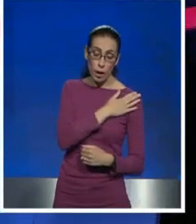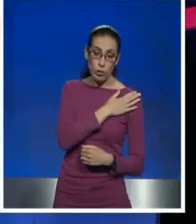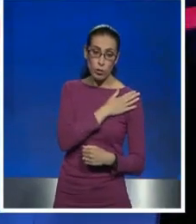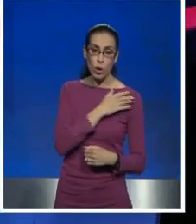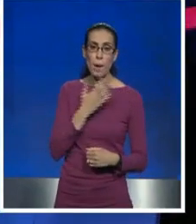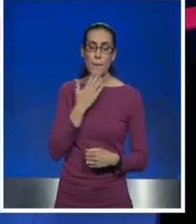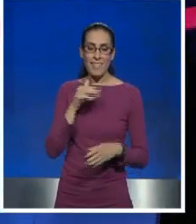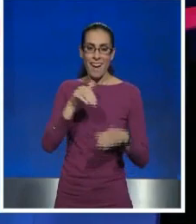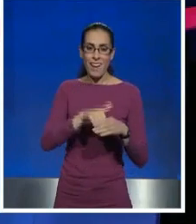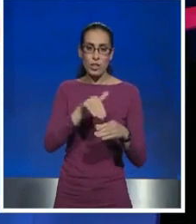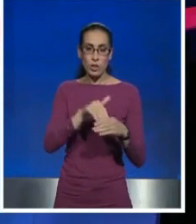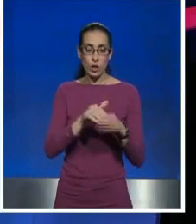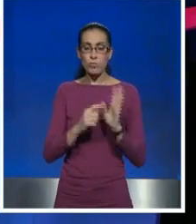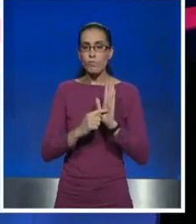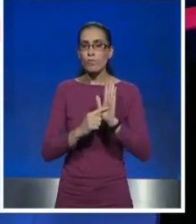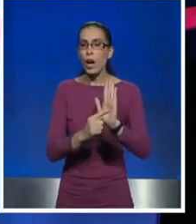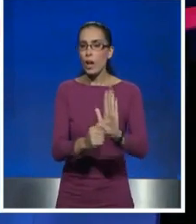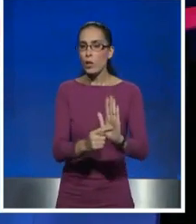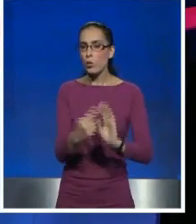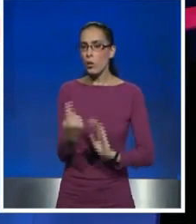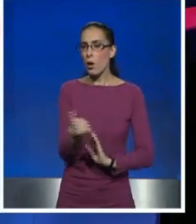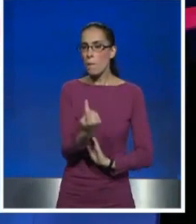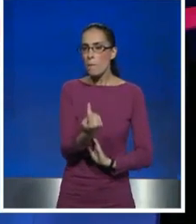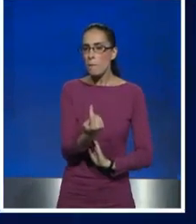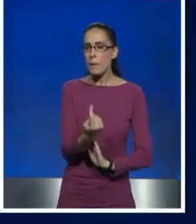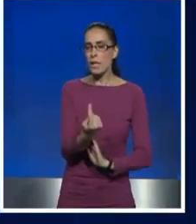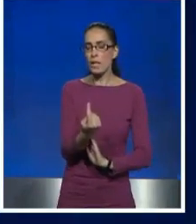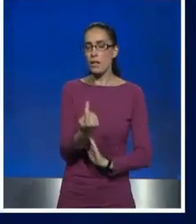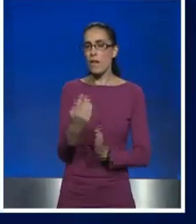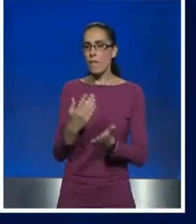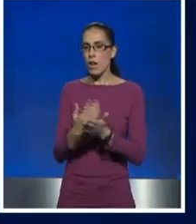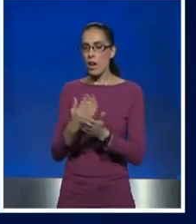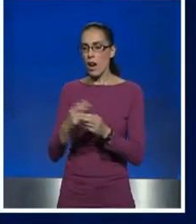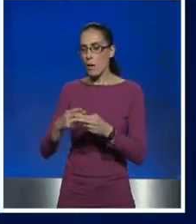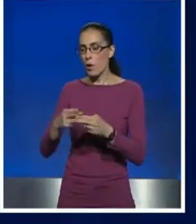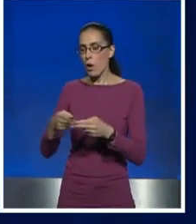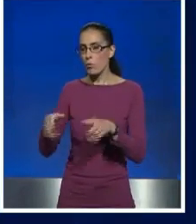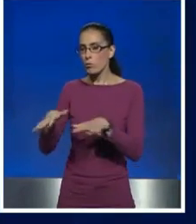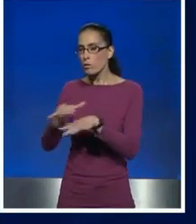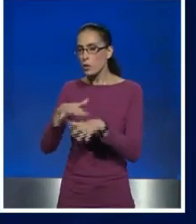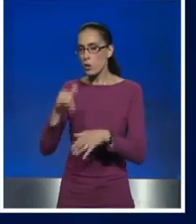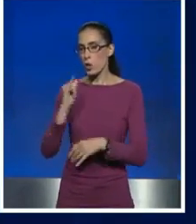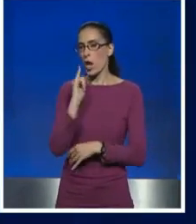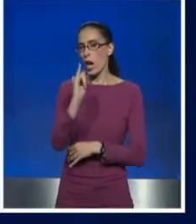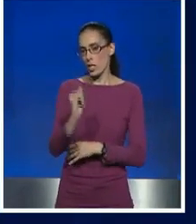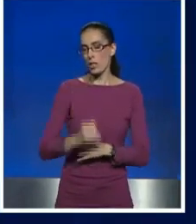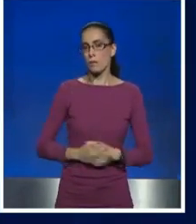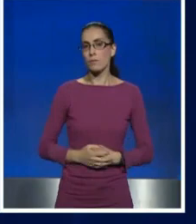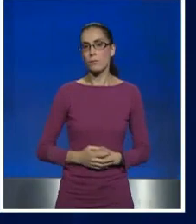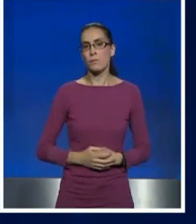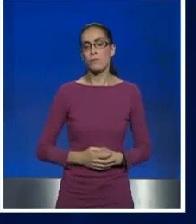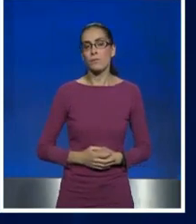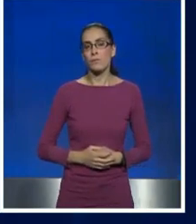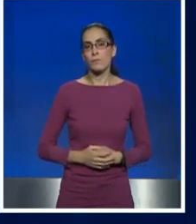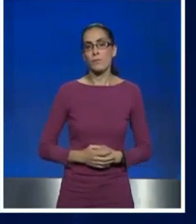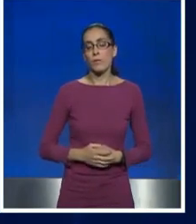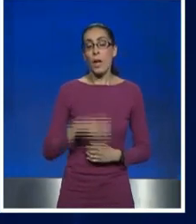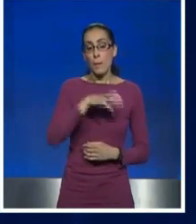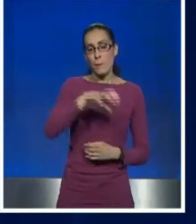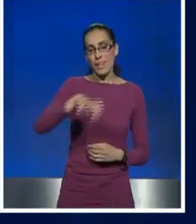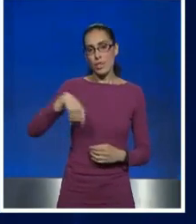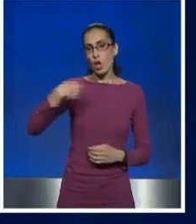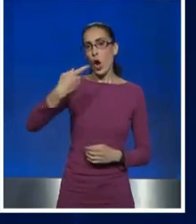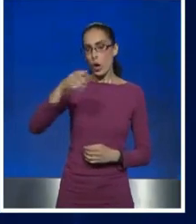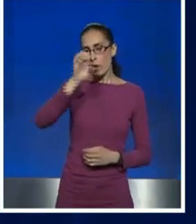lil min tefaħħom f'din it-tbatija. X'inhi s-soluzzjoni mela? Pajjiżi oħrajn tal-Unjoni Ewropea li jiffaċċjaw